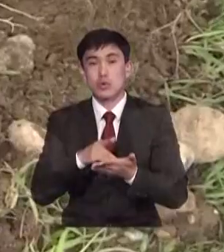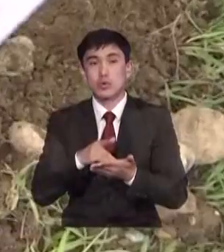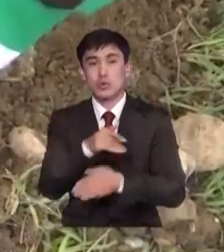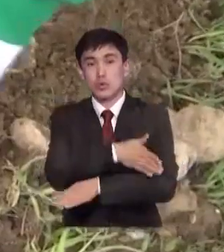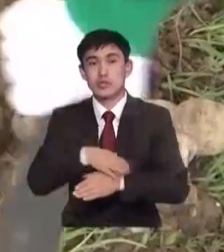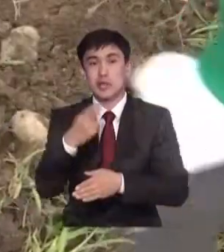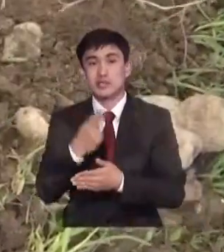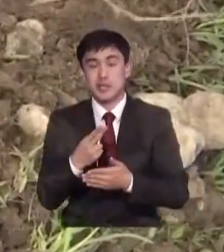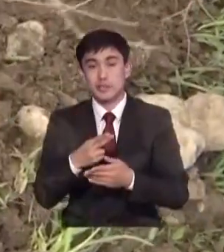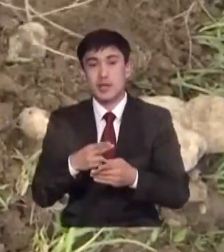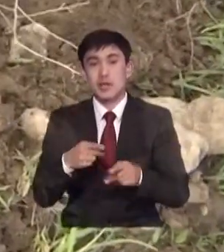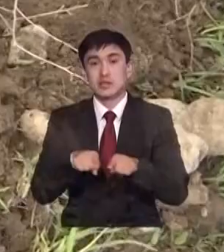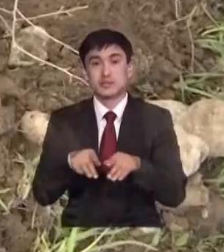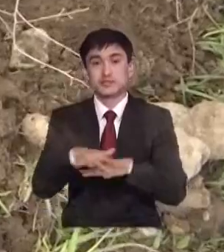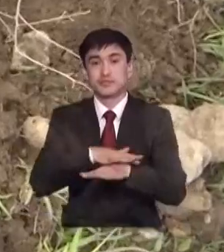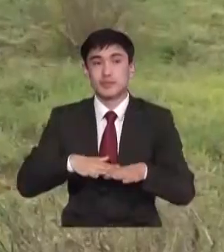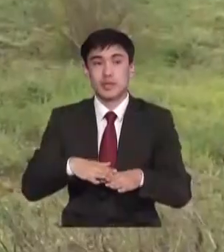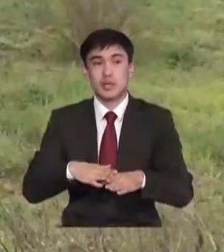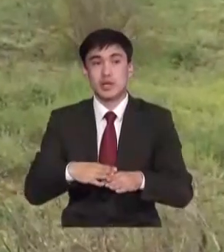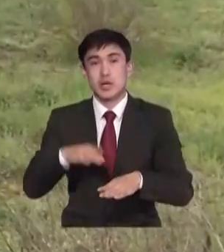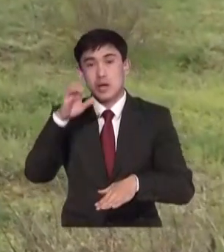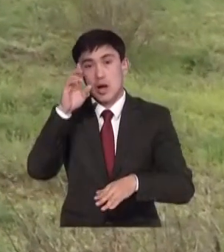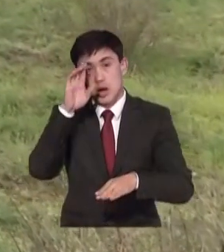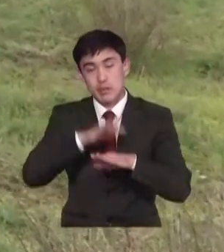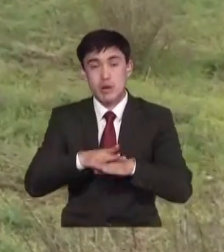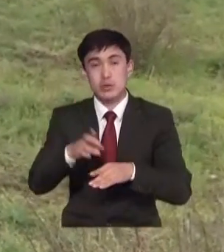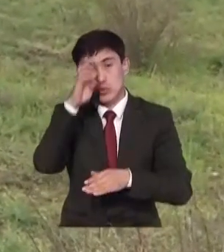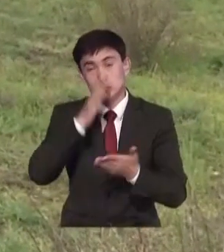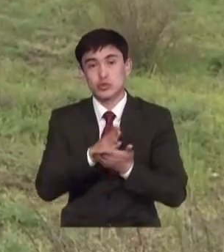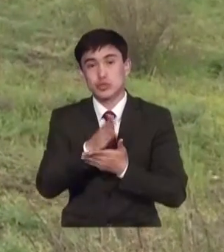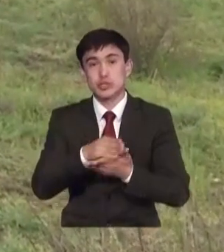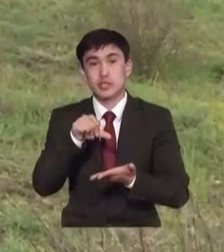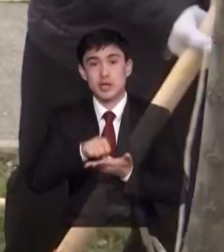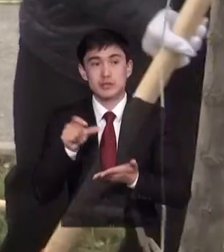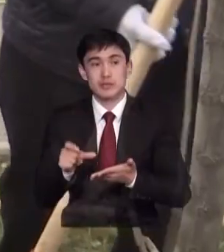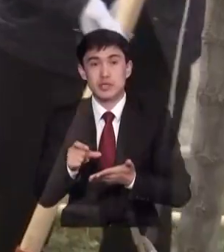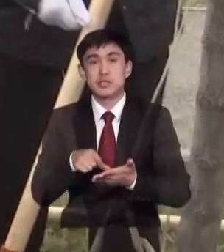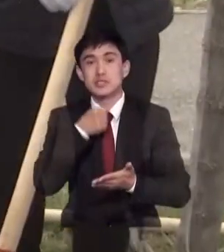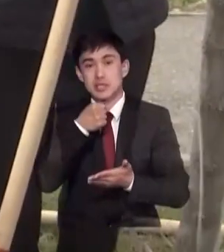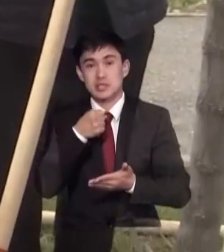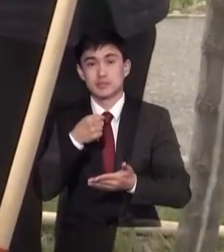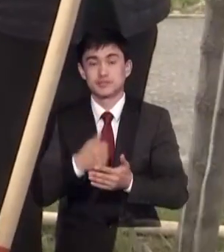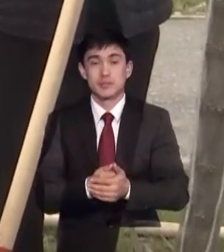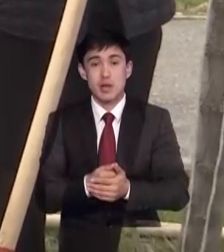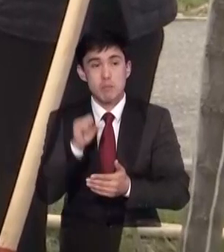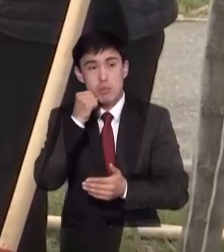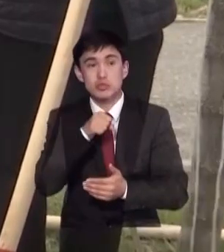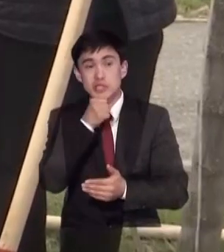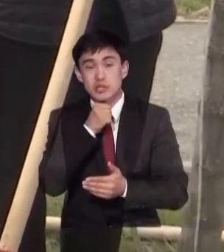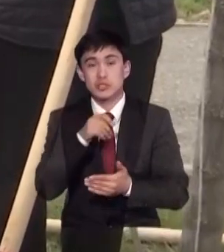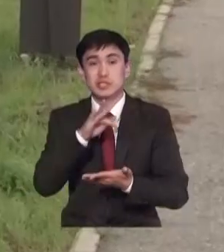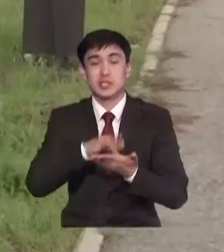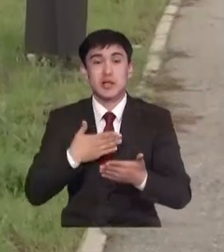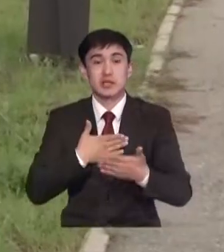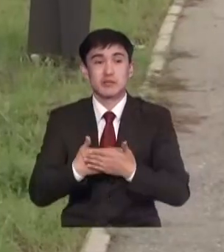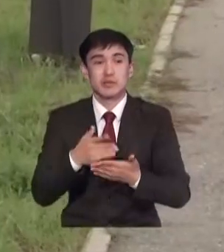края внесли неравнодушные жители города, сотрудники акимата, госучреждений и почетные представители старшего поколения. Бабушки и дедушки из Центра